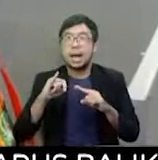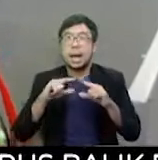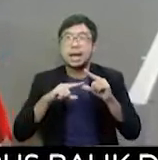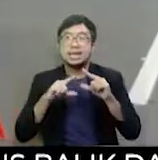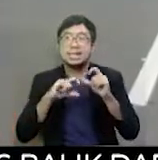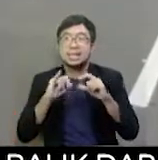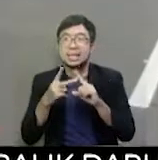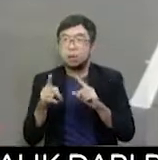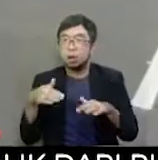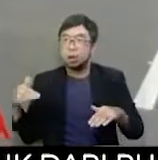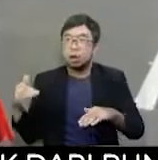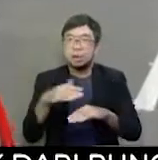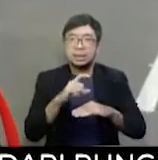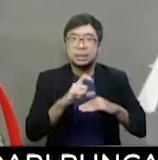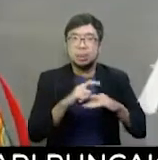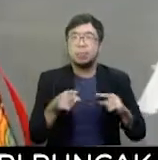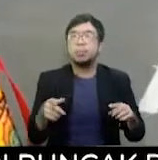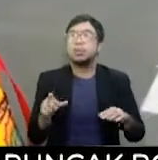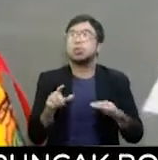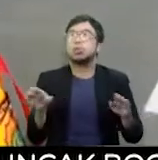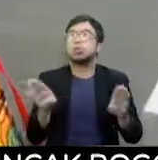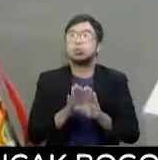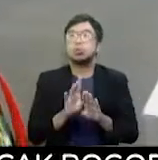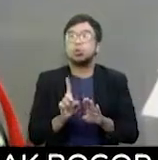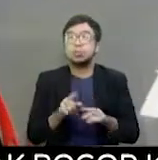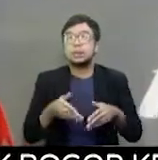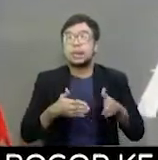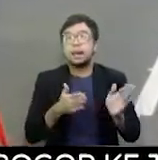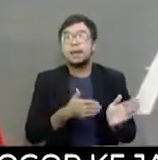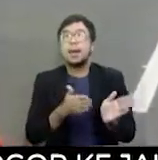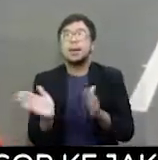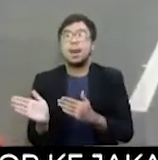ke arah Cikampek sudah kita tutup, kita alihkan ke jalur-jalur arteri.